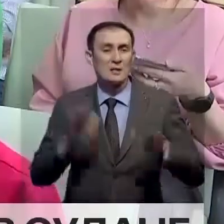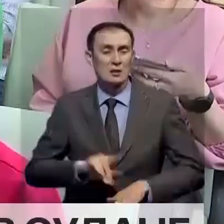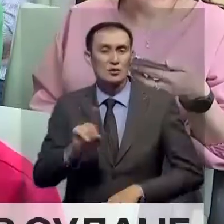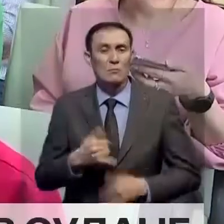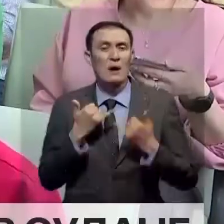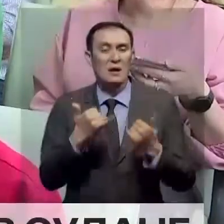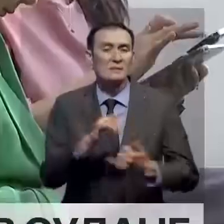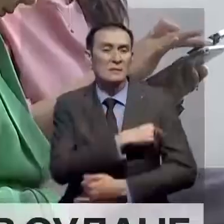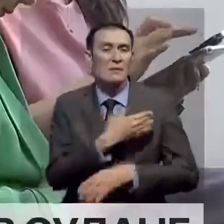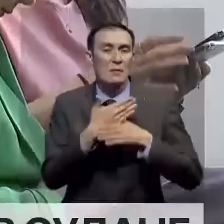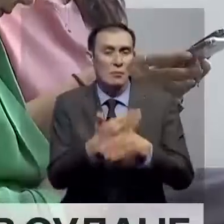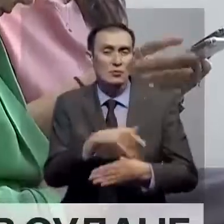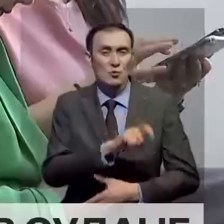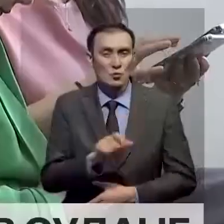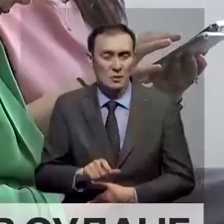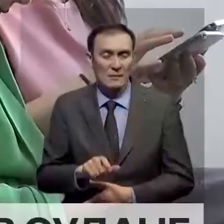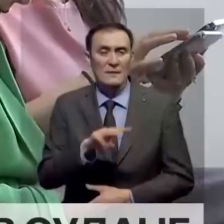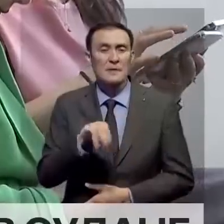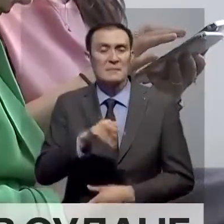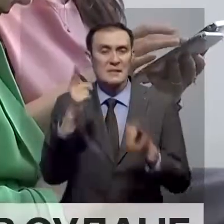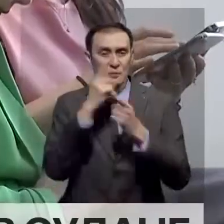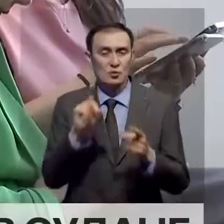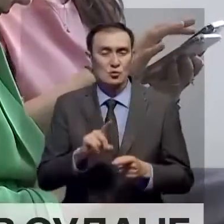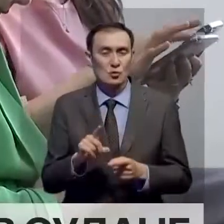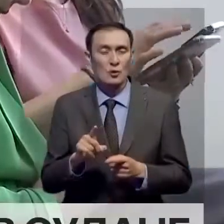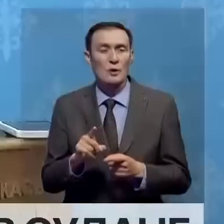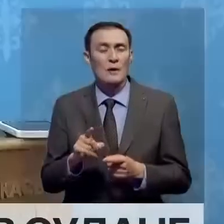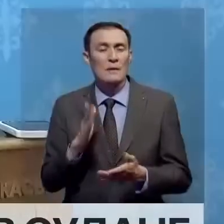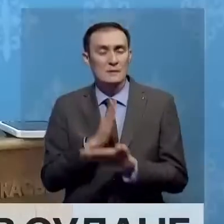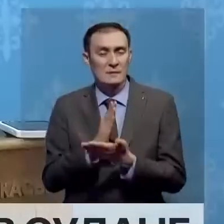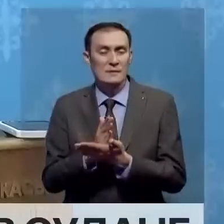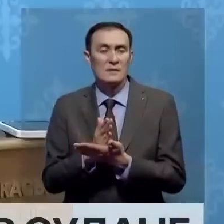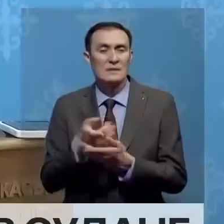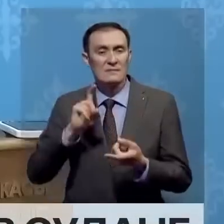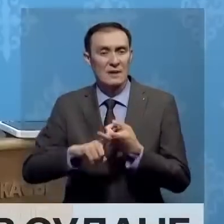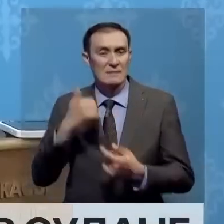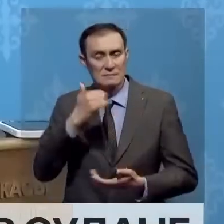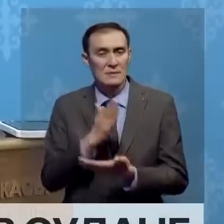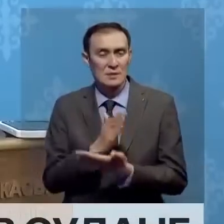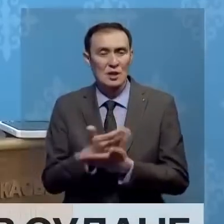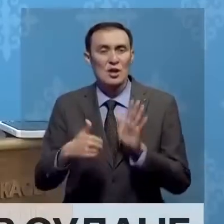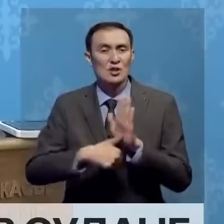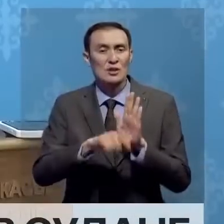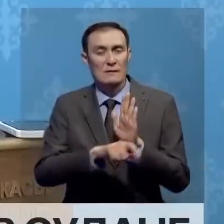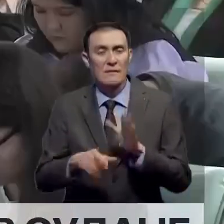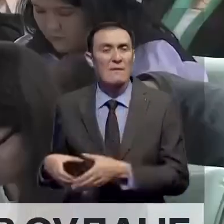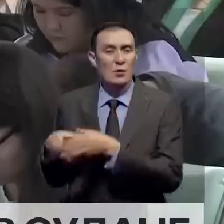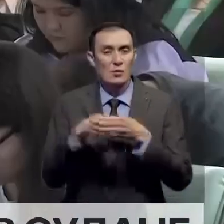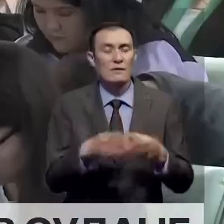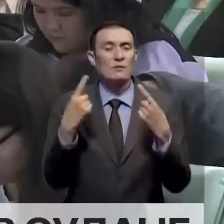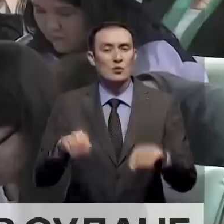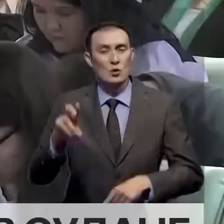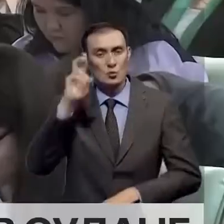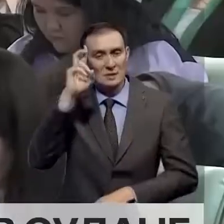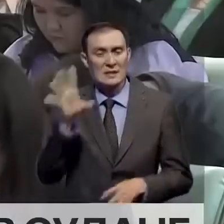чтобы оказывать медпомощь местным жителям. В МИДе сообщили, что поддерживают с нашими гражданами связь. 6 казахстанцев эвакуировали